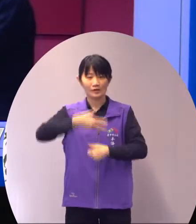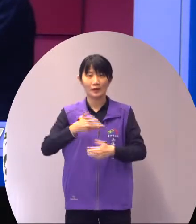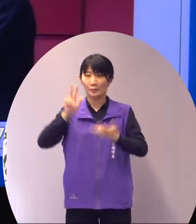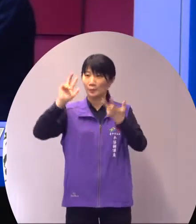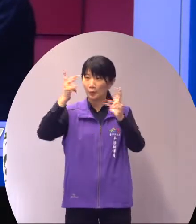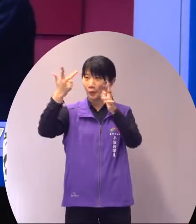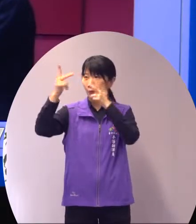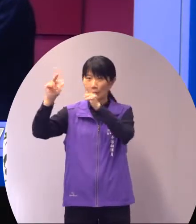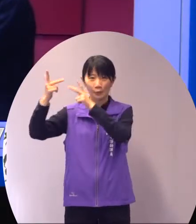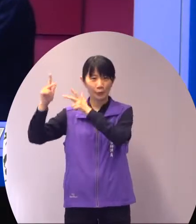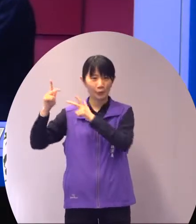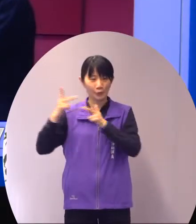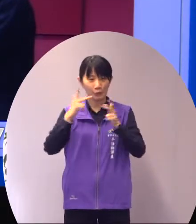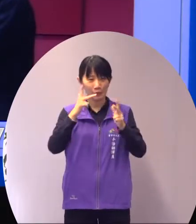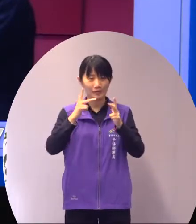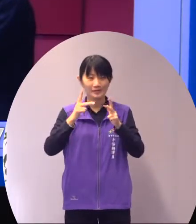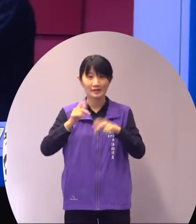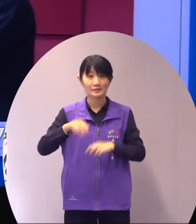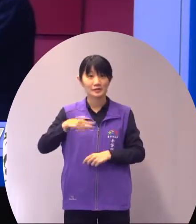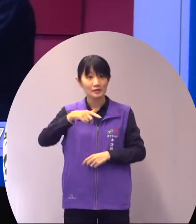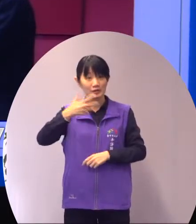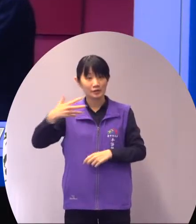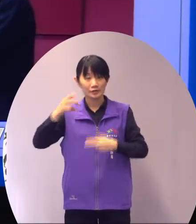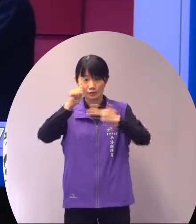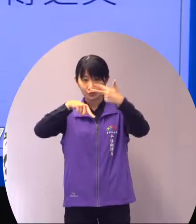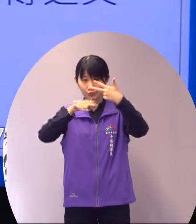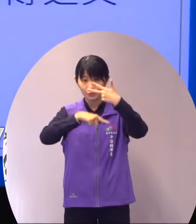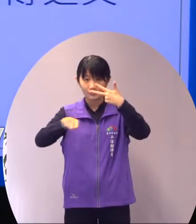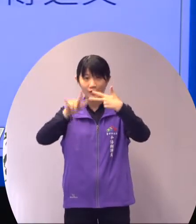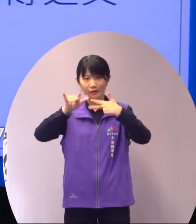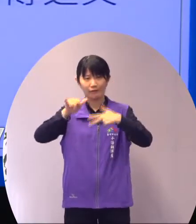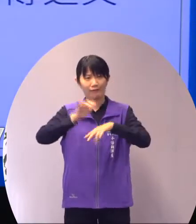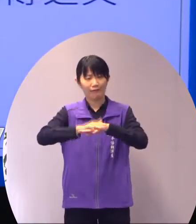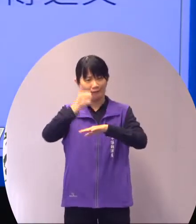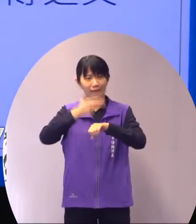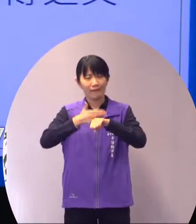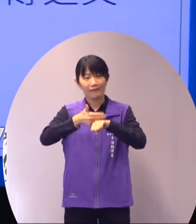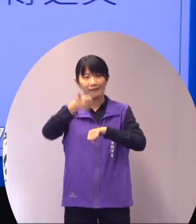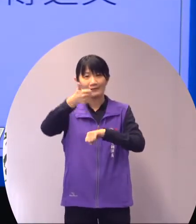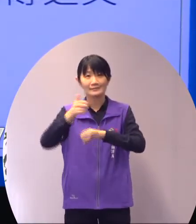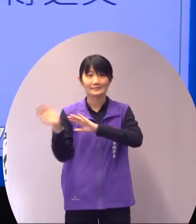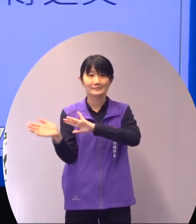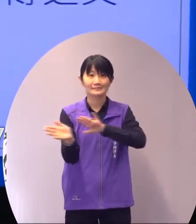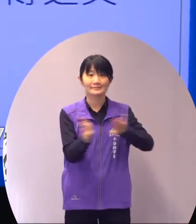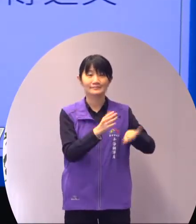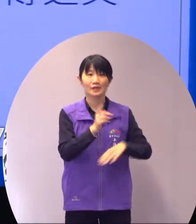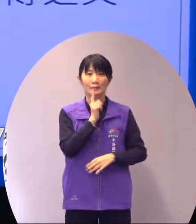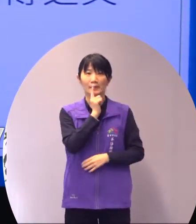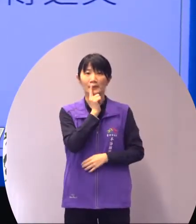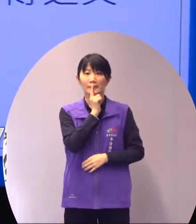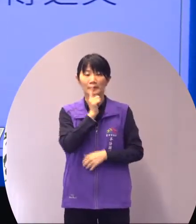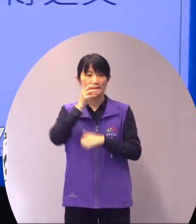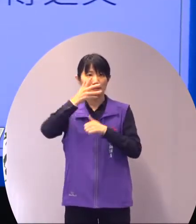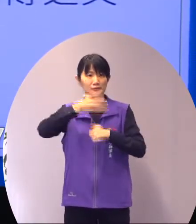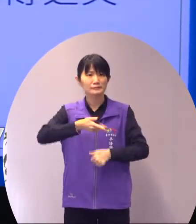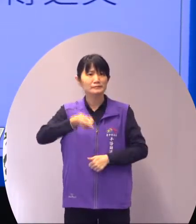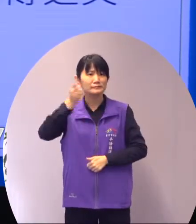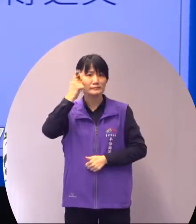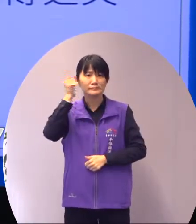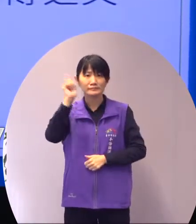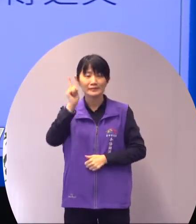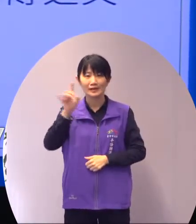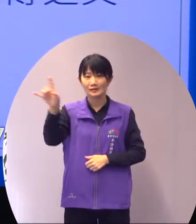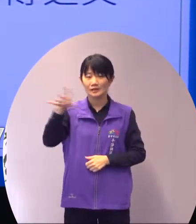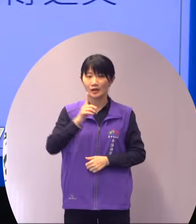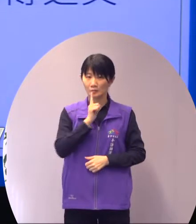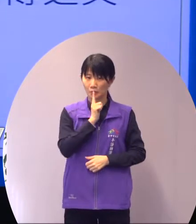戏后场音乐，保存者为朱南新艺师。再来是口述传统，口述传统